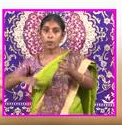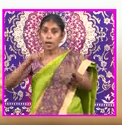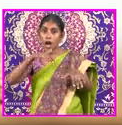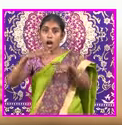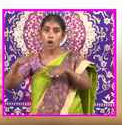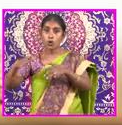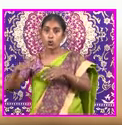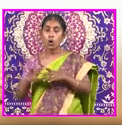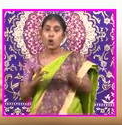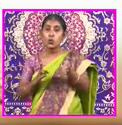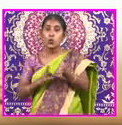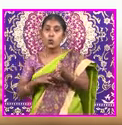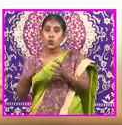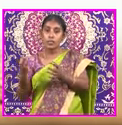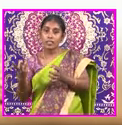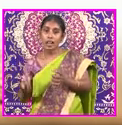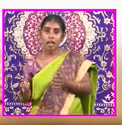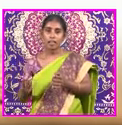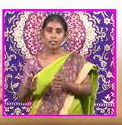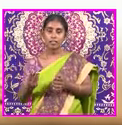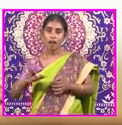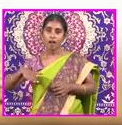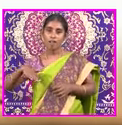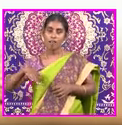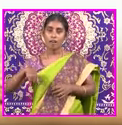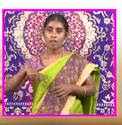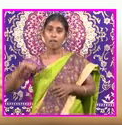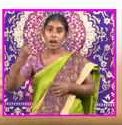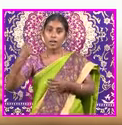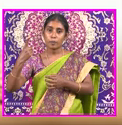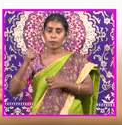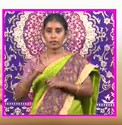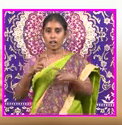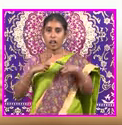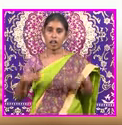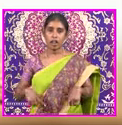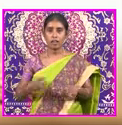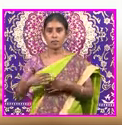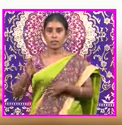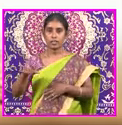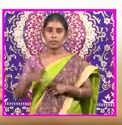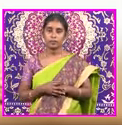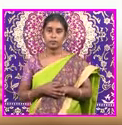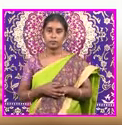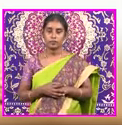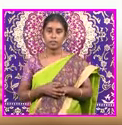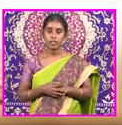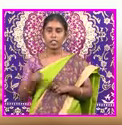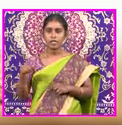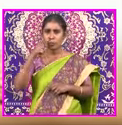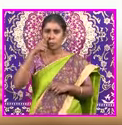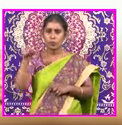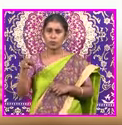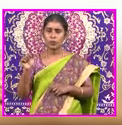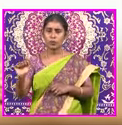நியூசிலாந்து, அந்த நியூசிலாந்துடைய வடக்கு பகுதியில் வசித்து வருகிறார் தன்னுடைய குடும்பத்தினருடன் வசித்து வருகிறார். இவர் வந்து